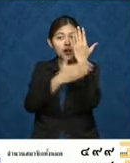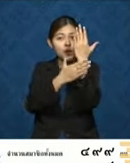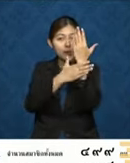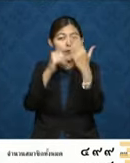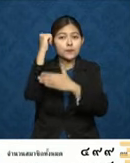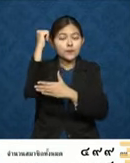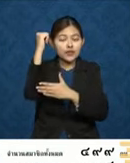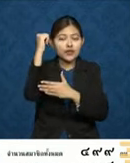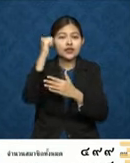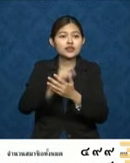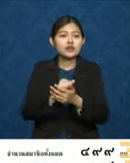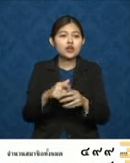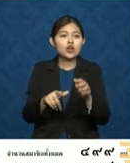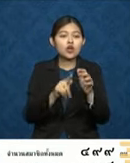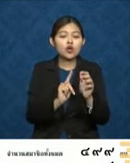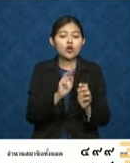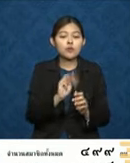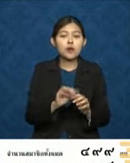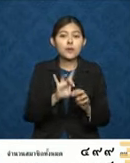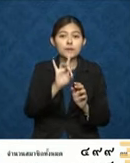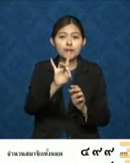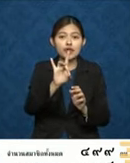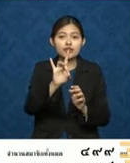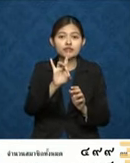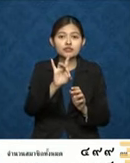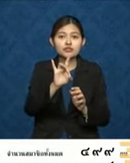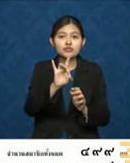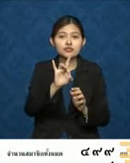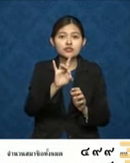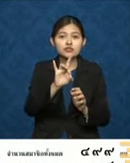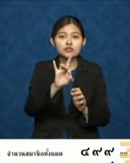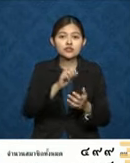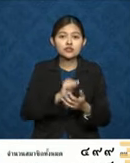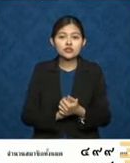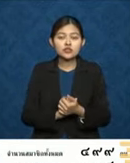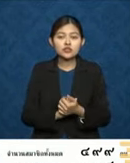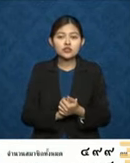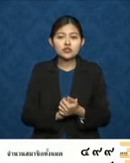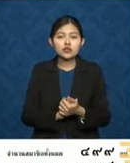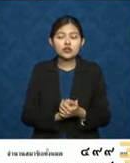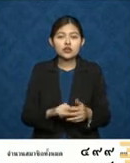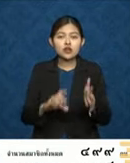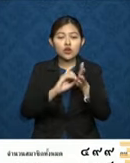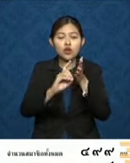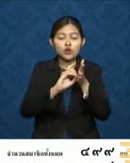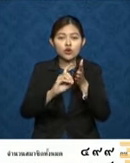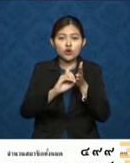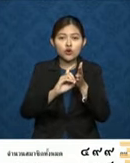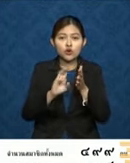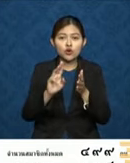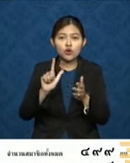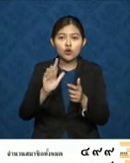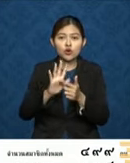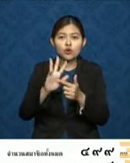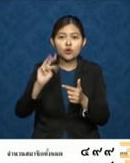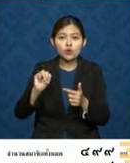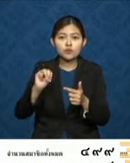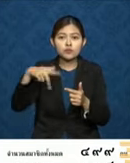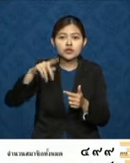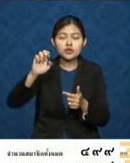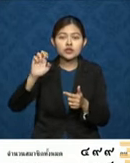คือกม 8อยู่หน้าคอนโดลุมพินีครับและภาพด้านขวามือคือถนนนวมินตั้งแต่